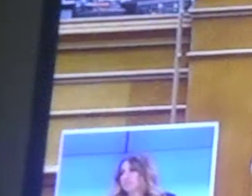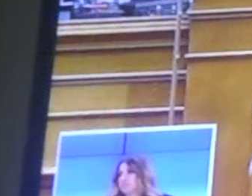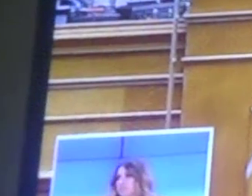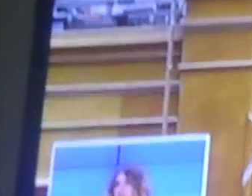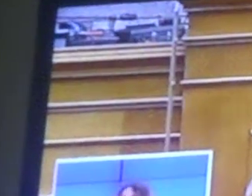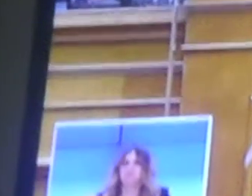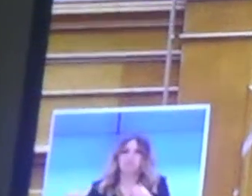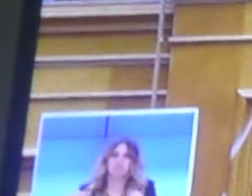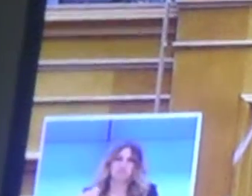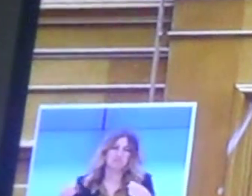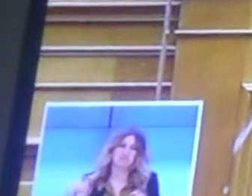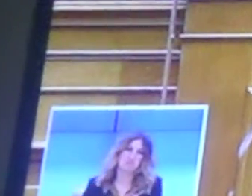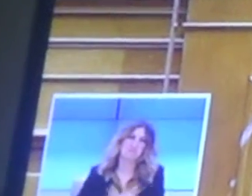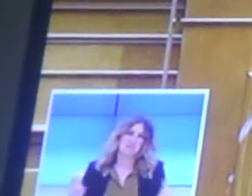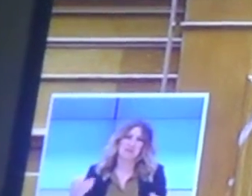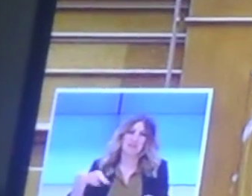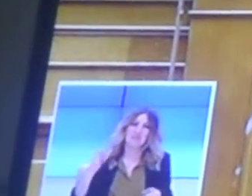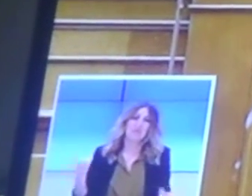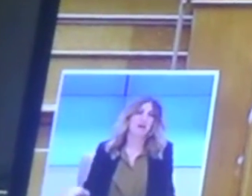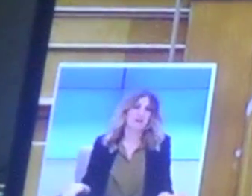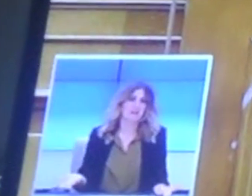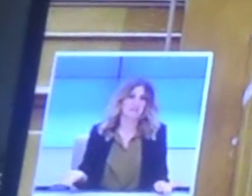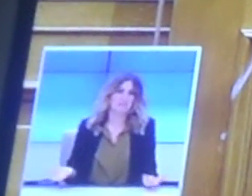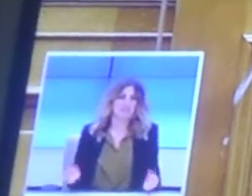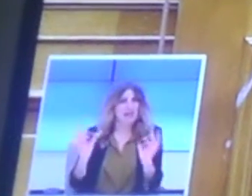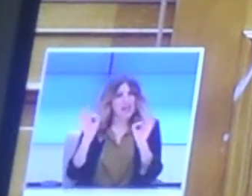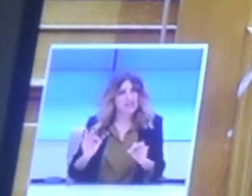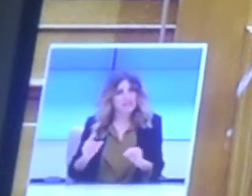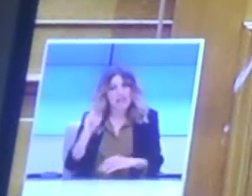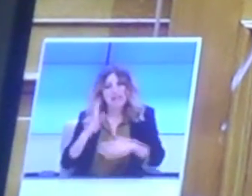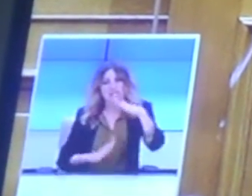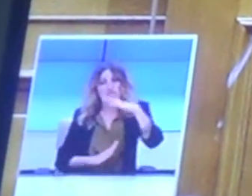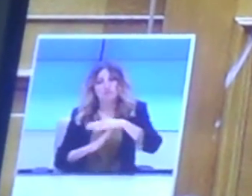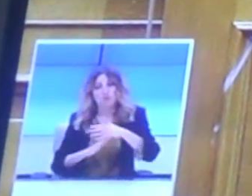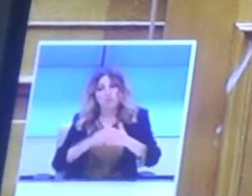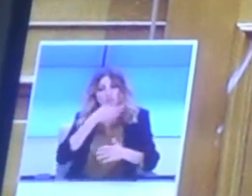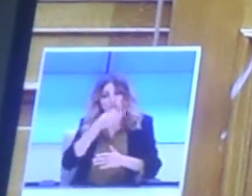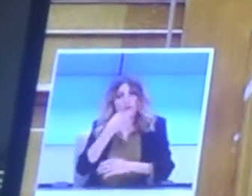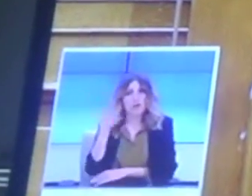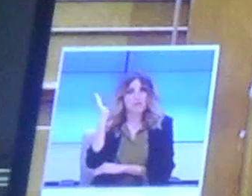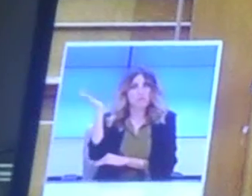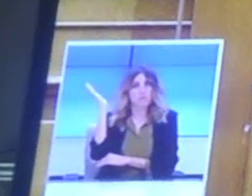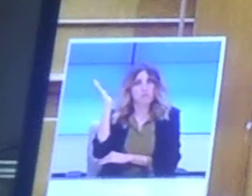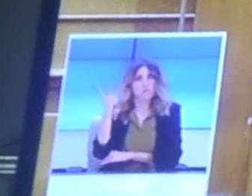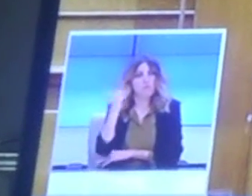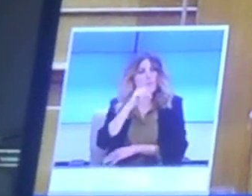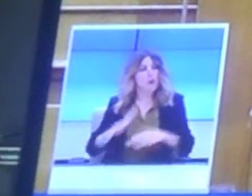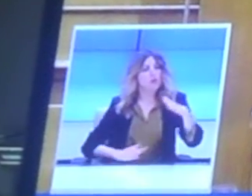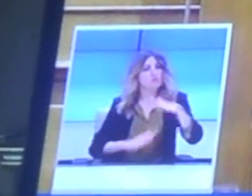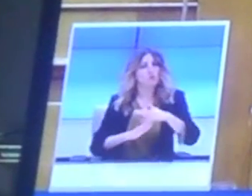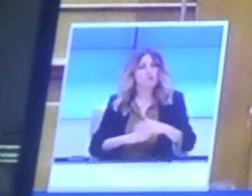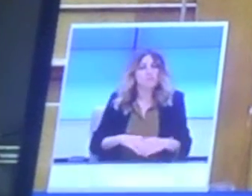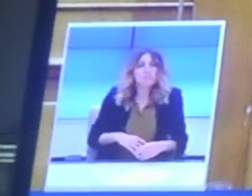εθνική διαδικασία το Ελληνικό Κοινοβούλιο να απαξιώνει ένα πρόεδρο τον άλλον. Πάμε στα υπόλοιπα. Κύριοι